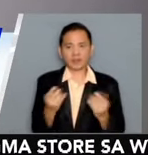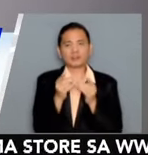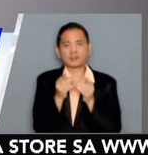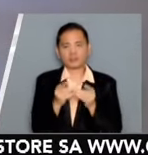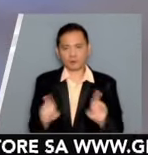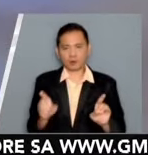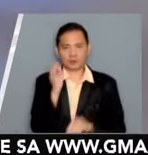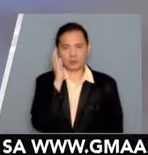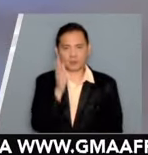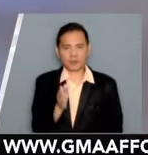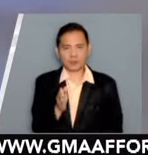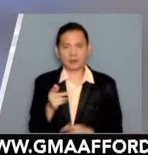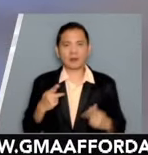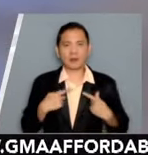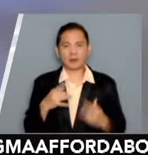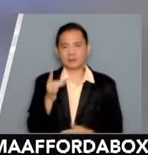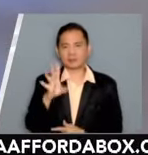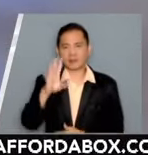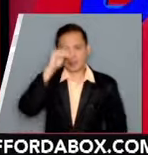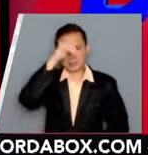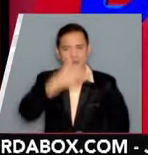anak.